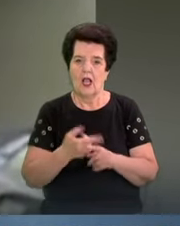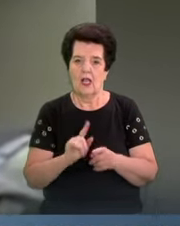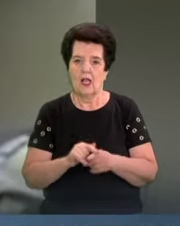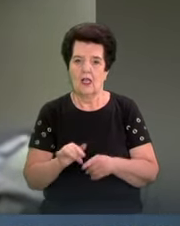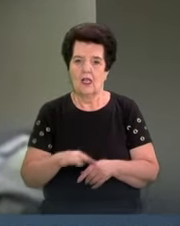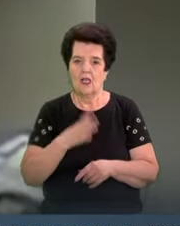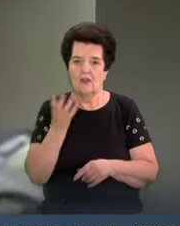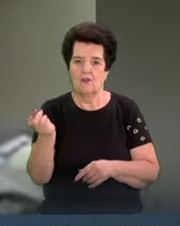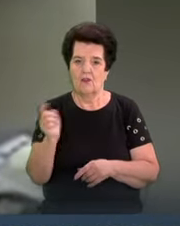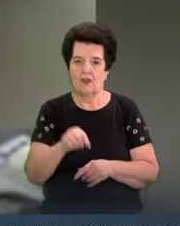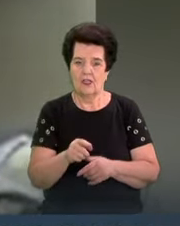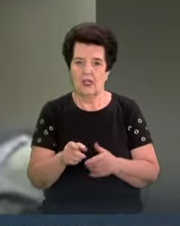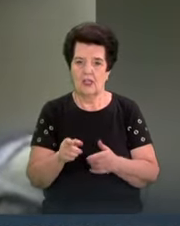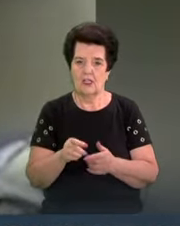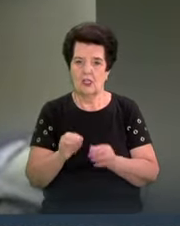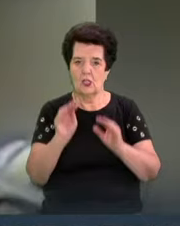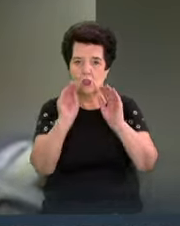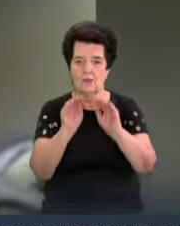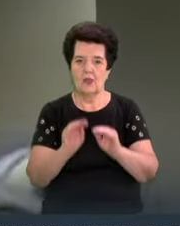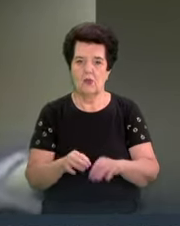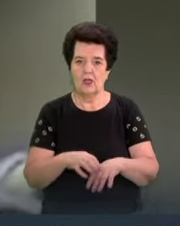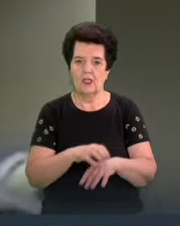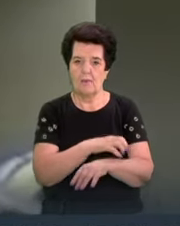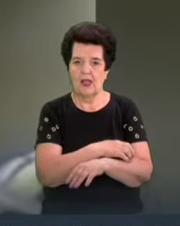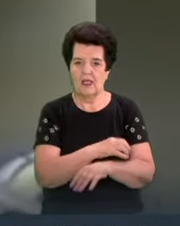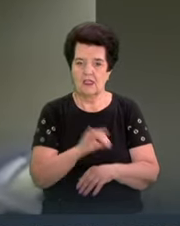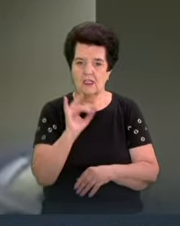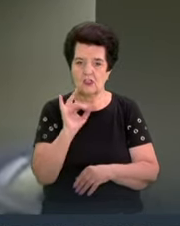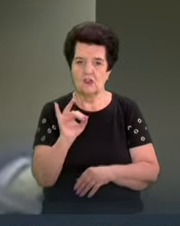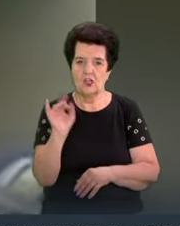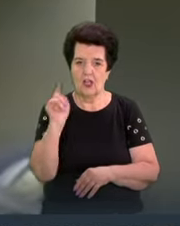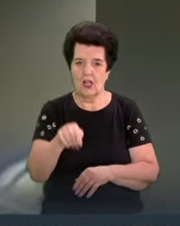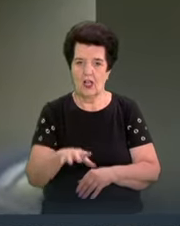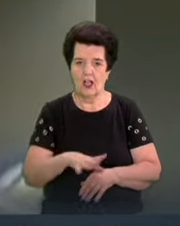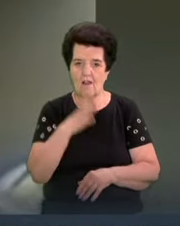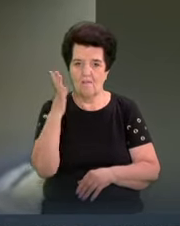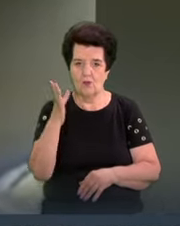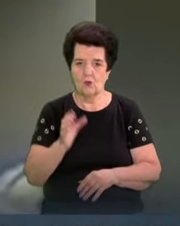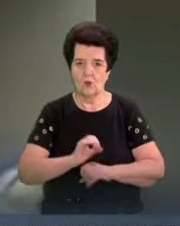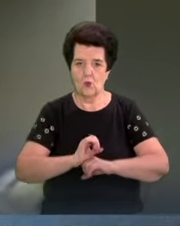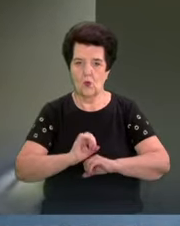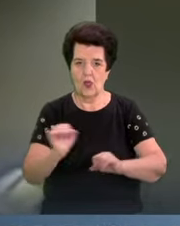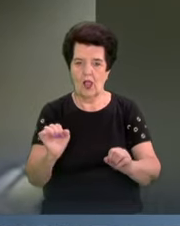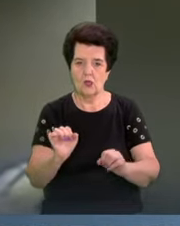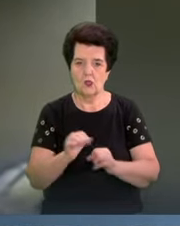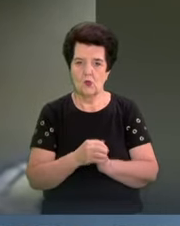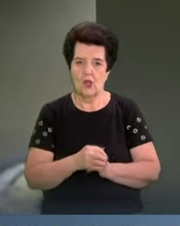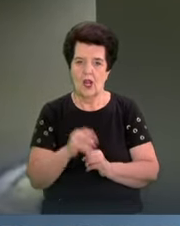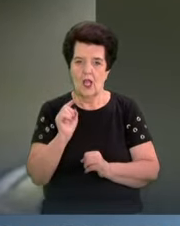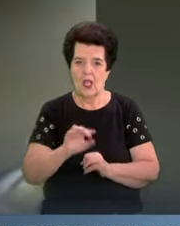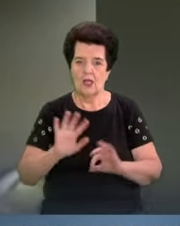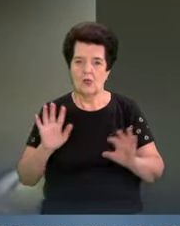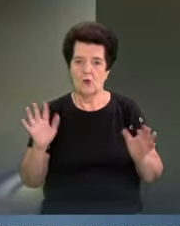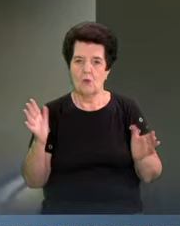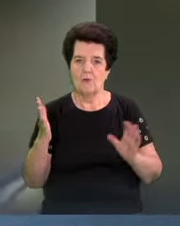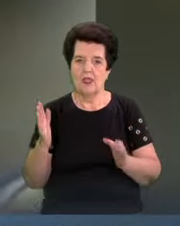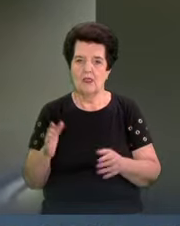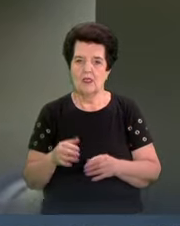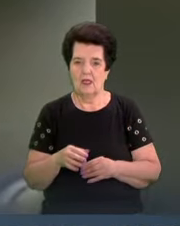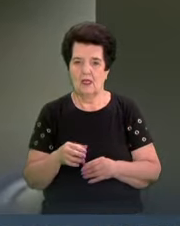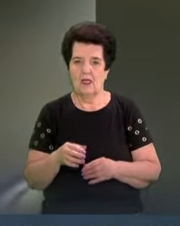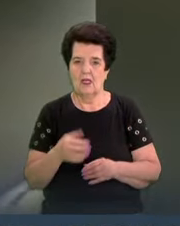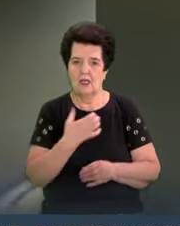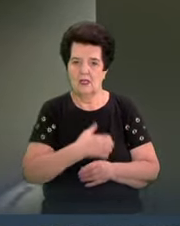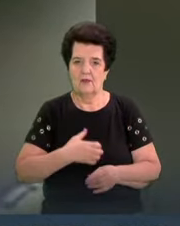sus din nomenclatura de partid și care a avut curajul ca în momentele cheie, în